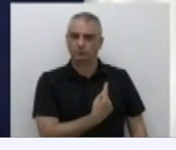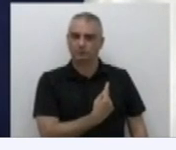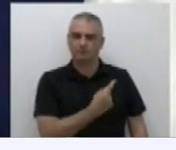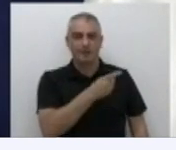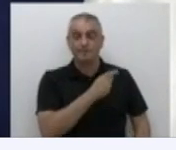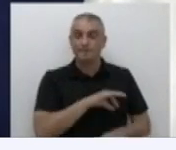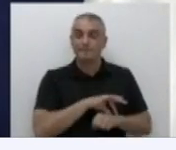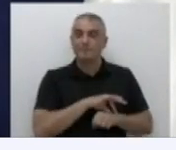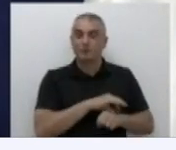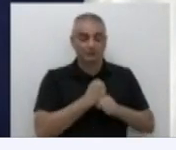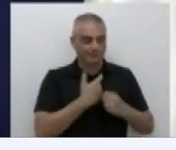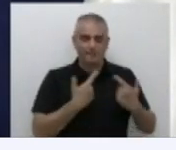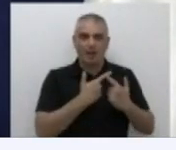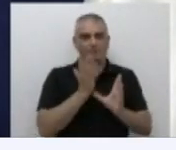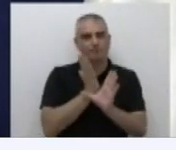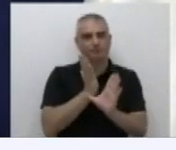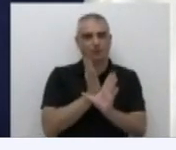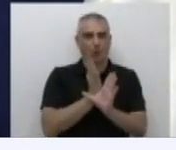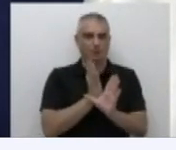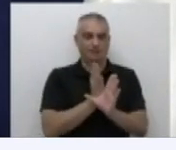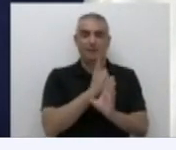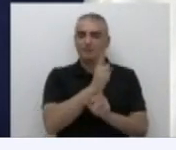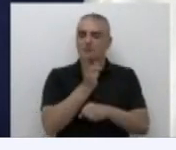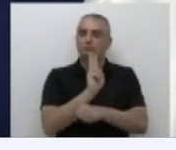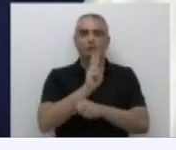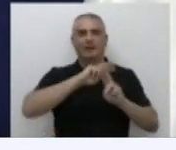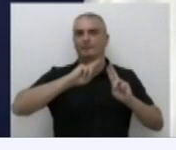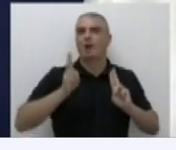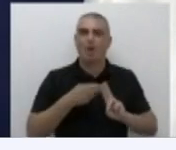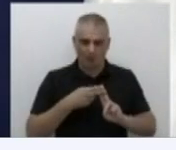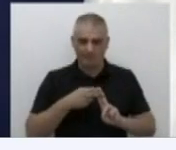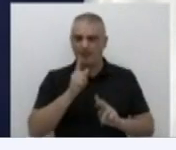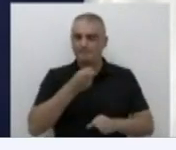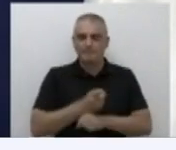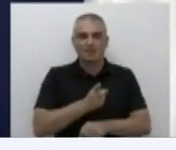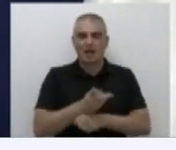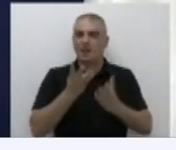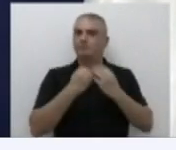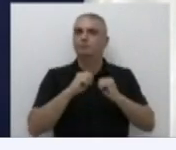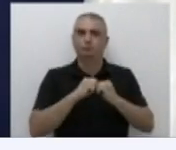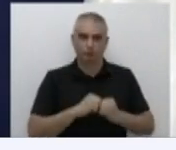بشرية. هم يديرون معركة نفسية، يكذبون على العالم،